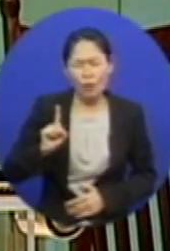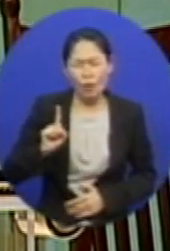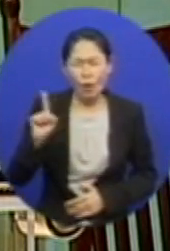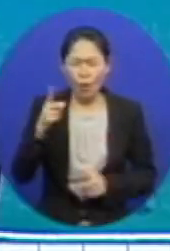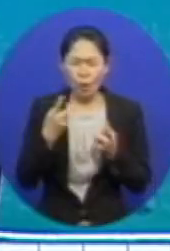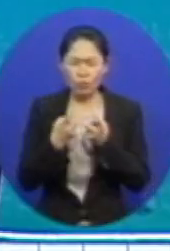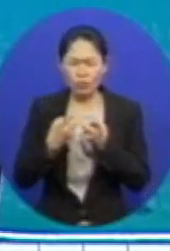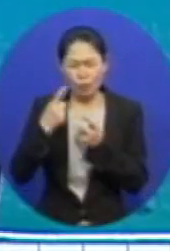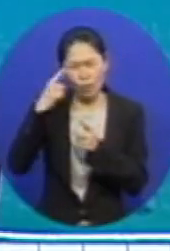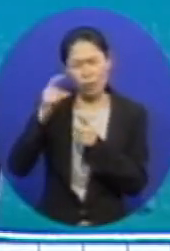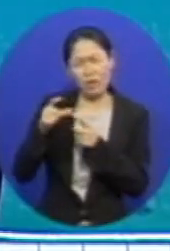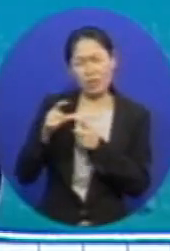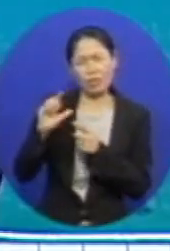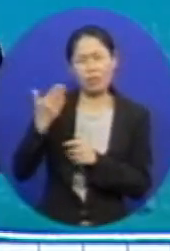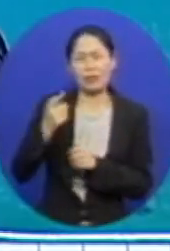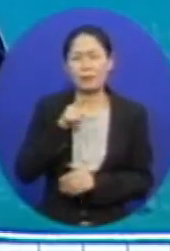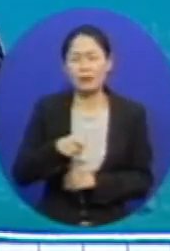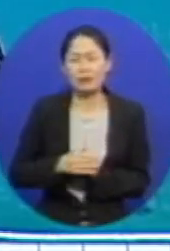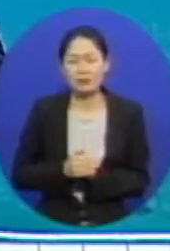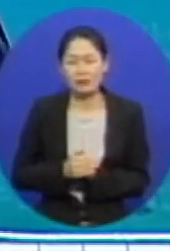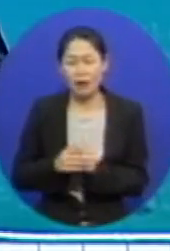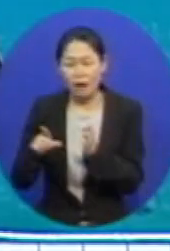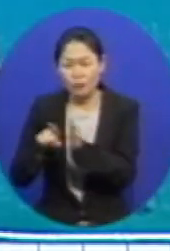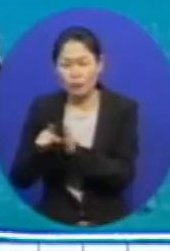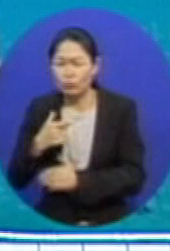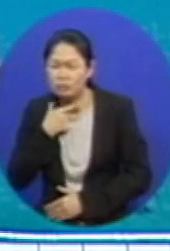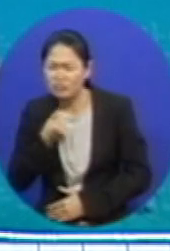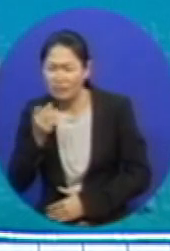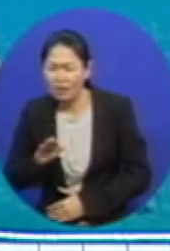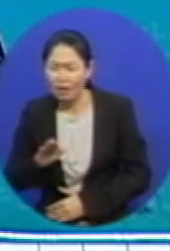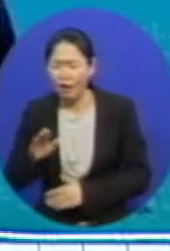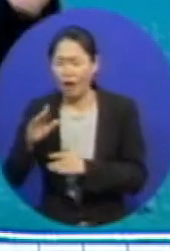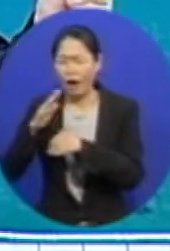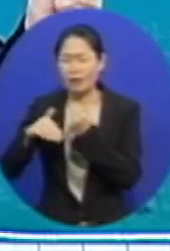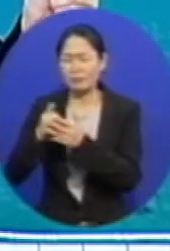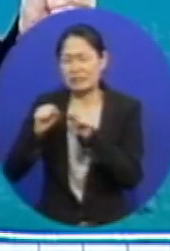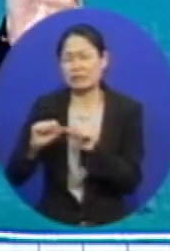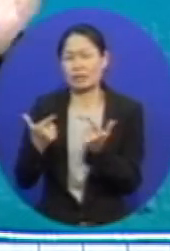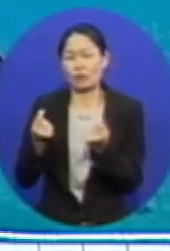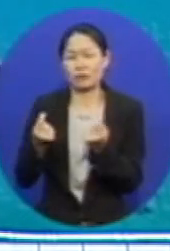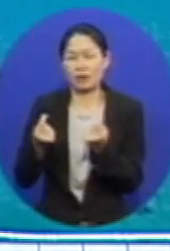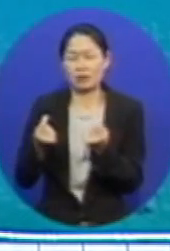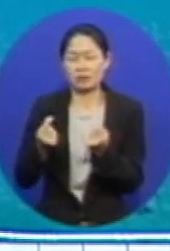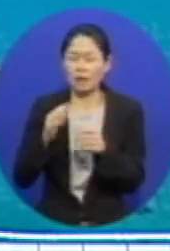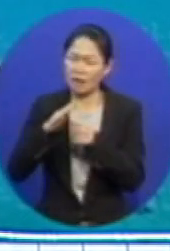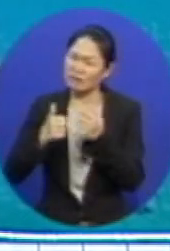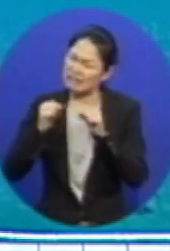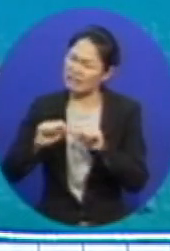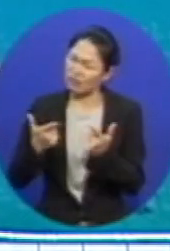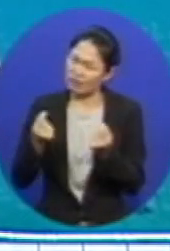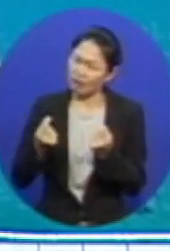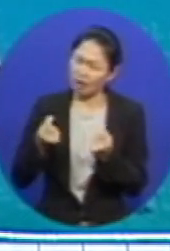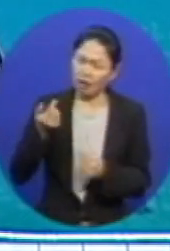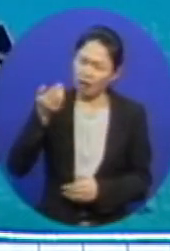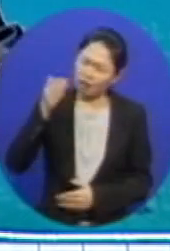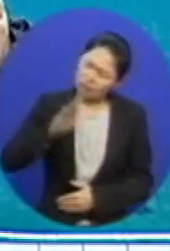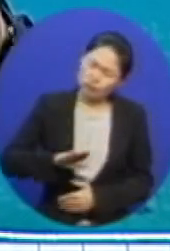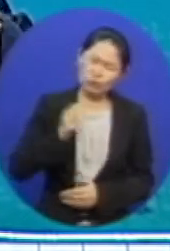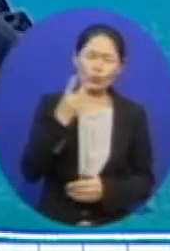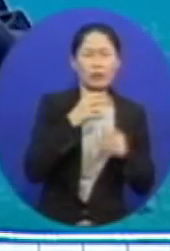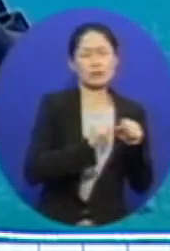고민이 된다는 거 믿으려 그러며 남기신 것 같고 안개 진 것 같으면 또 계신 거 같고